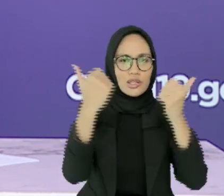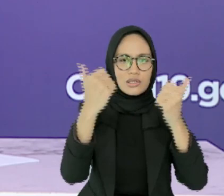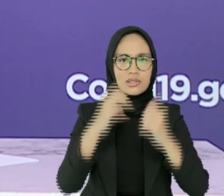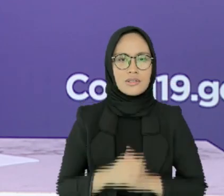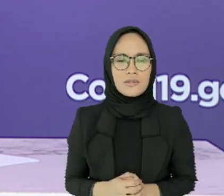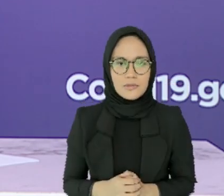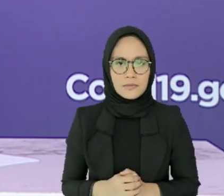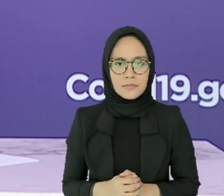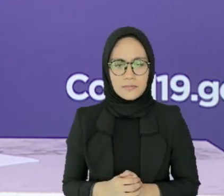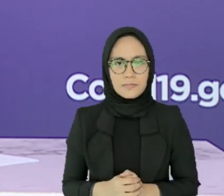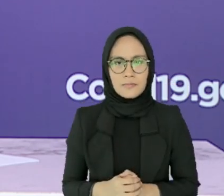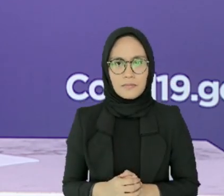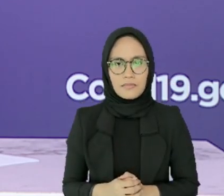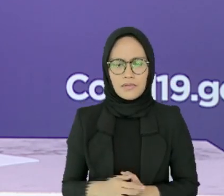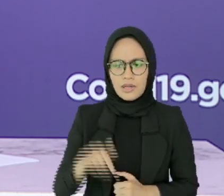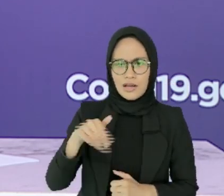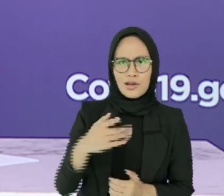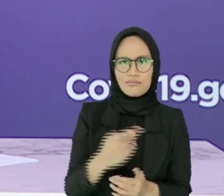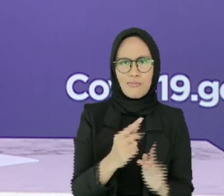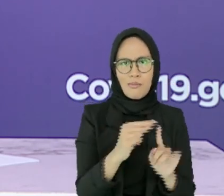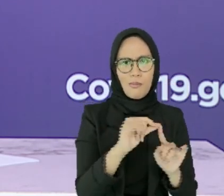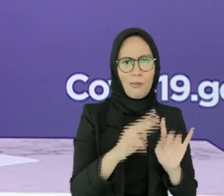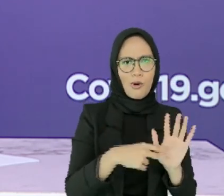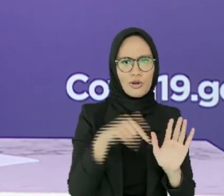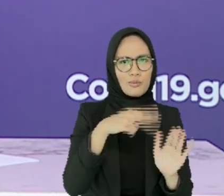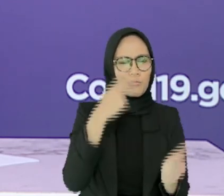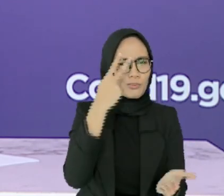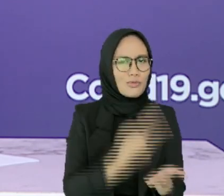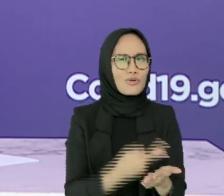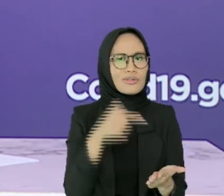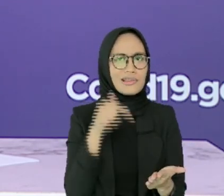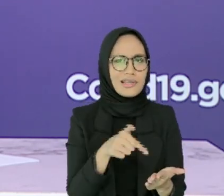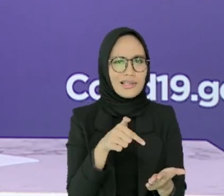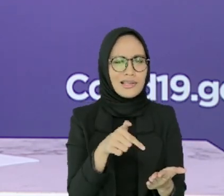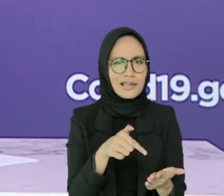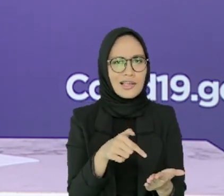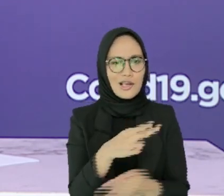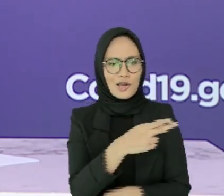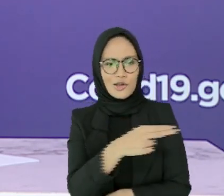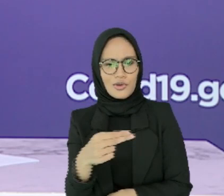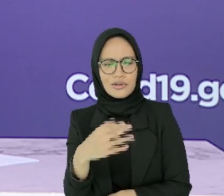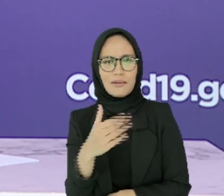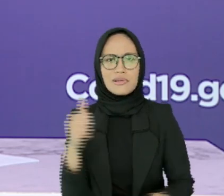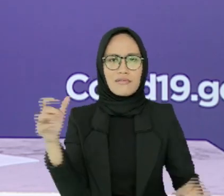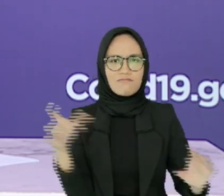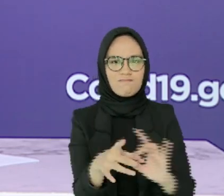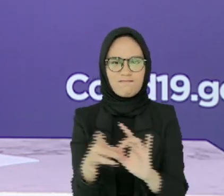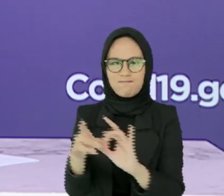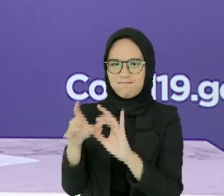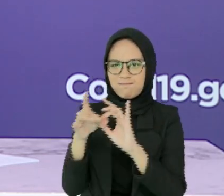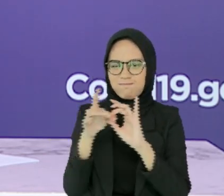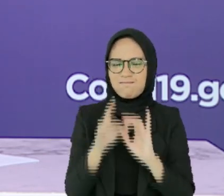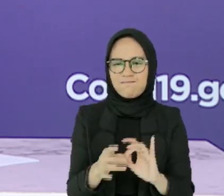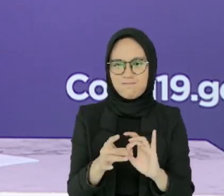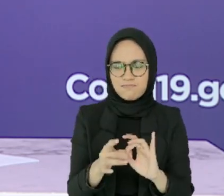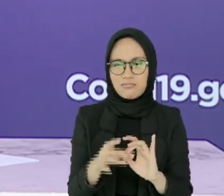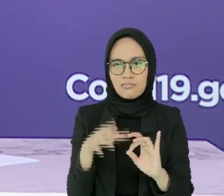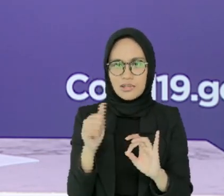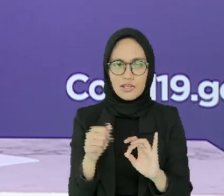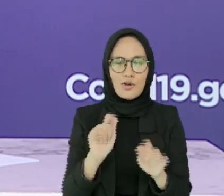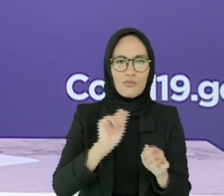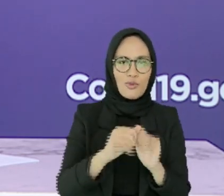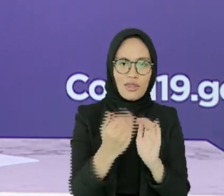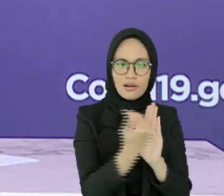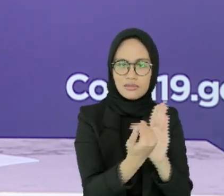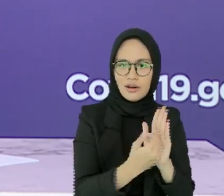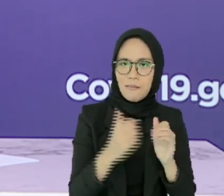ketahanan rakyat Indonesia beradaptasi di tengah kondisi serba sulit melalui upaya kerjasama antar elemen sebagai